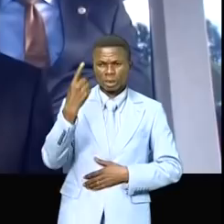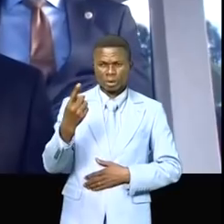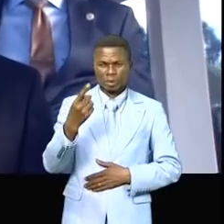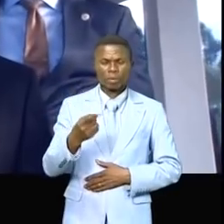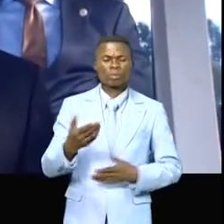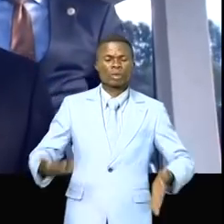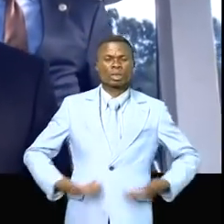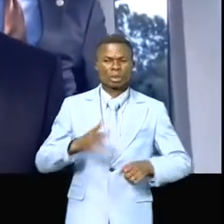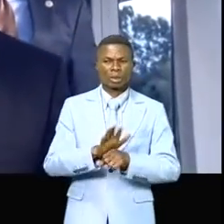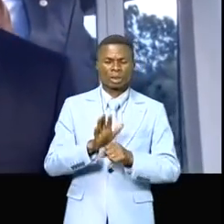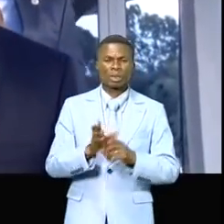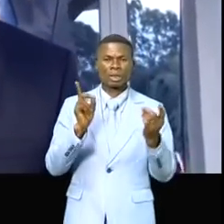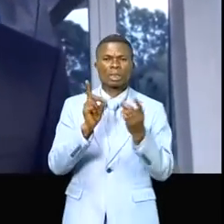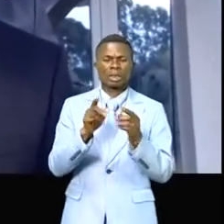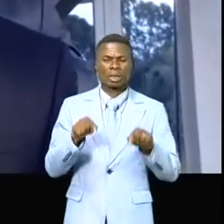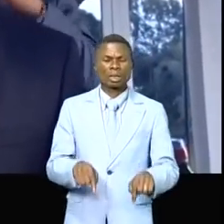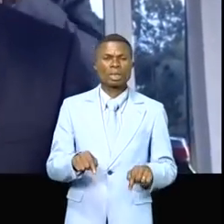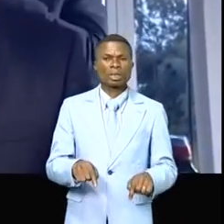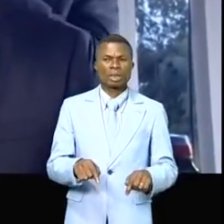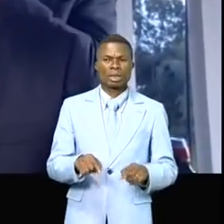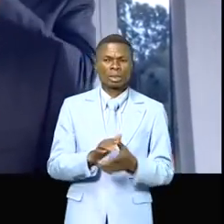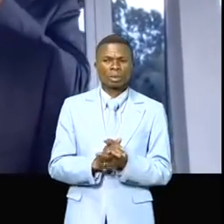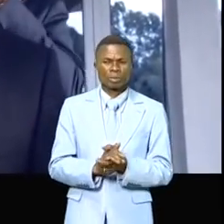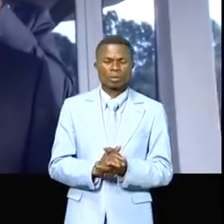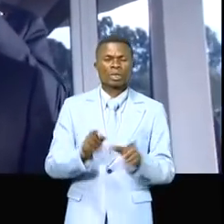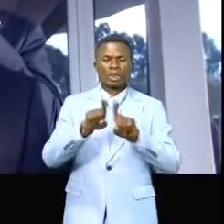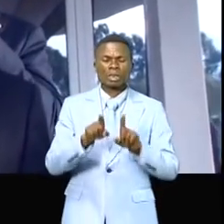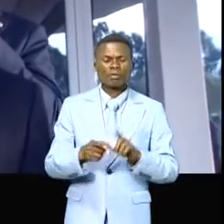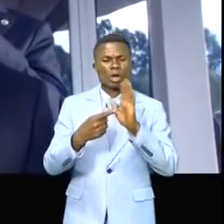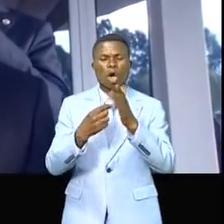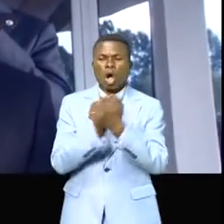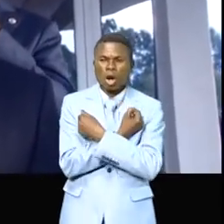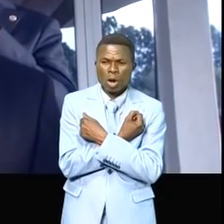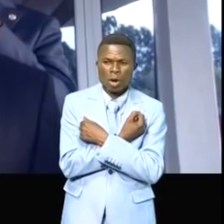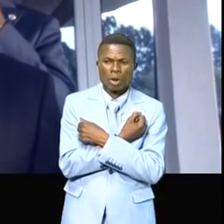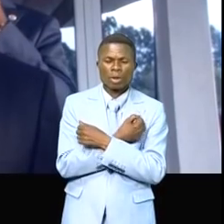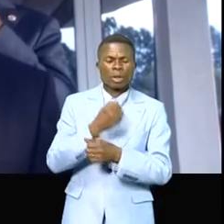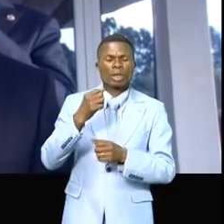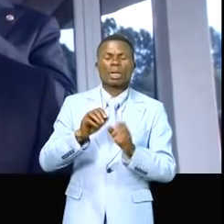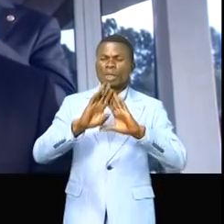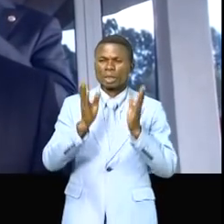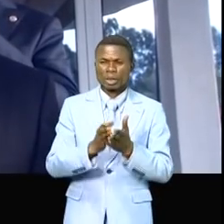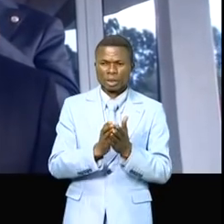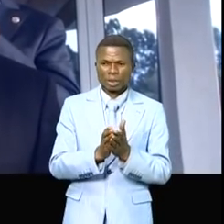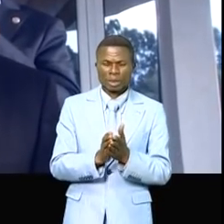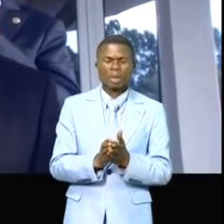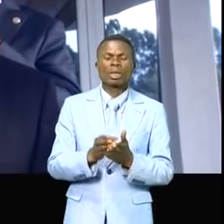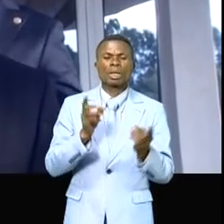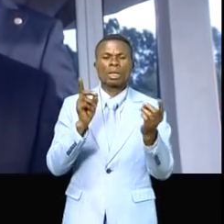nous, les Israéliens, de venir ici. C'est que nous partageons l'amour et puis la fraternité. Nous avons une relation